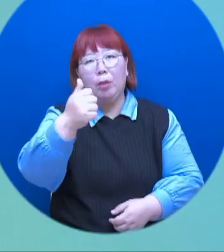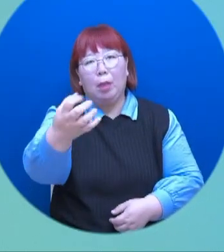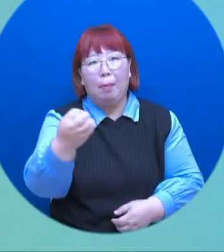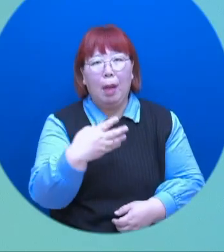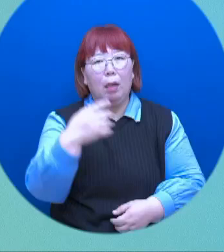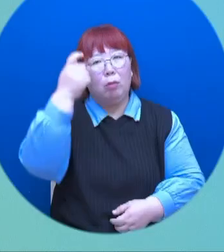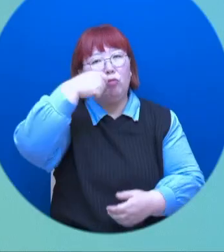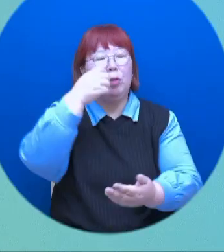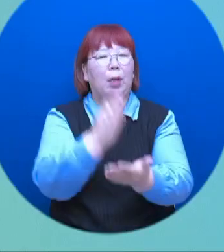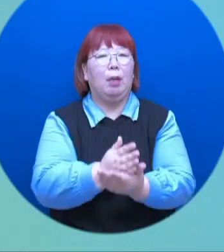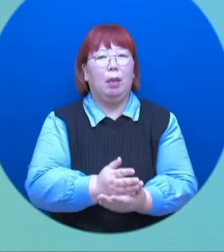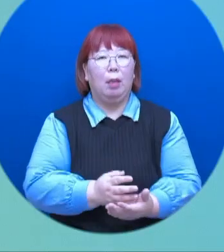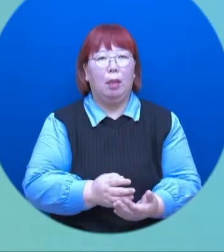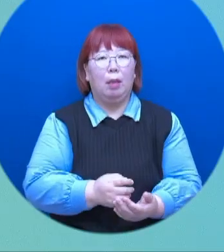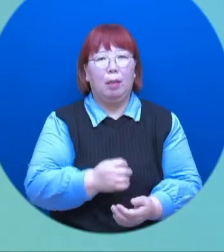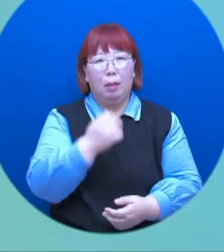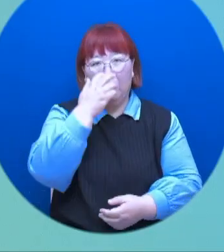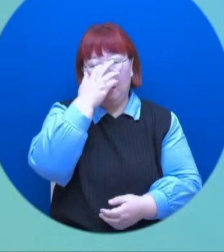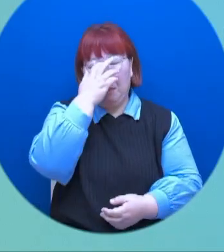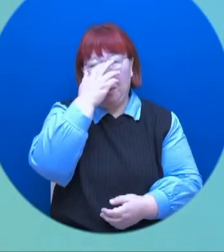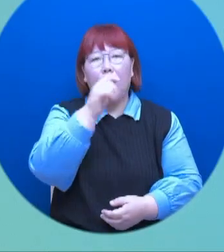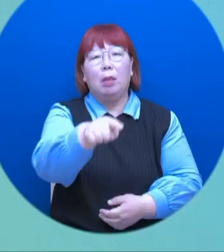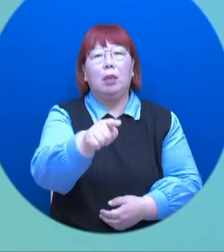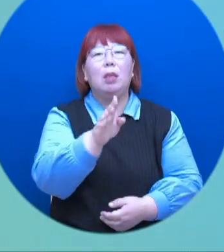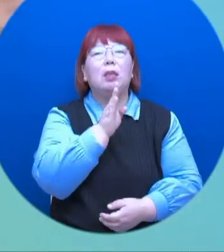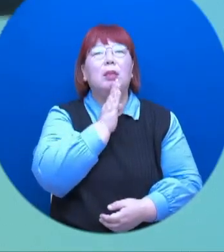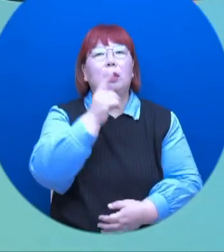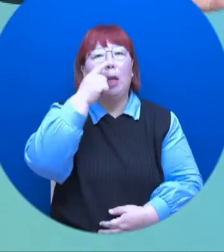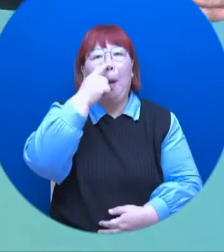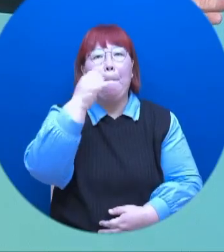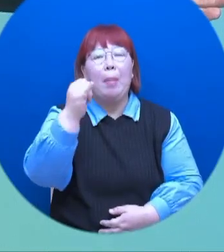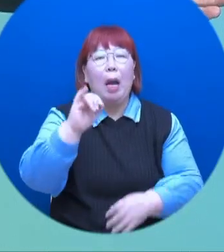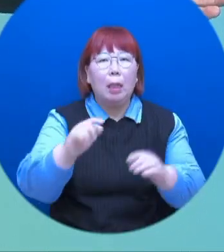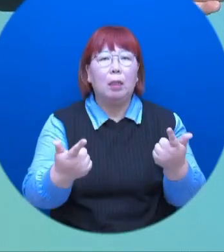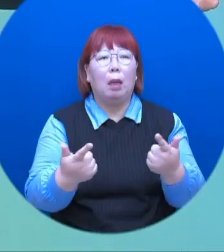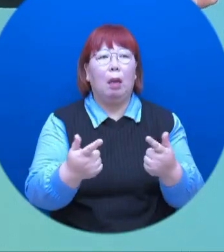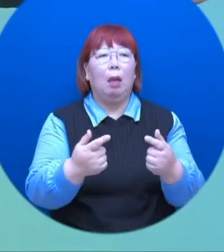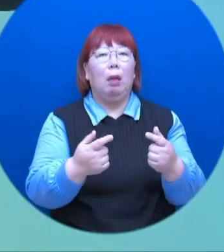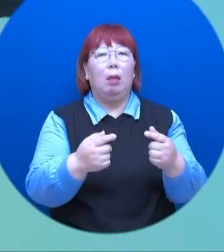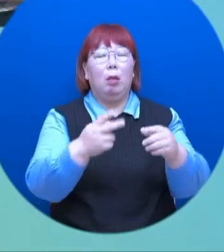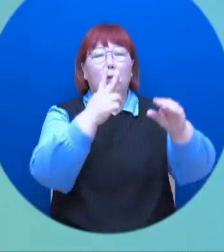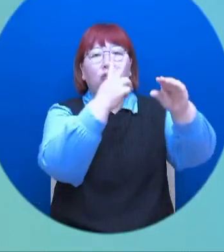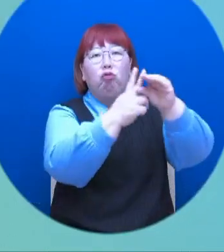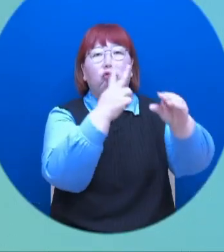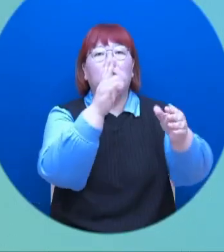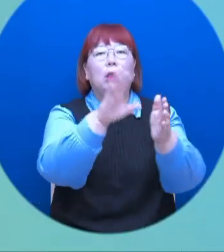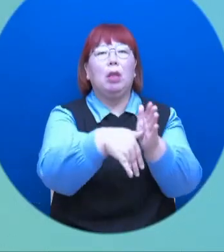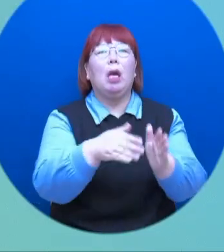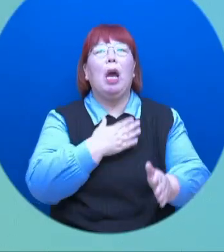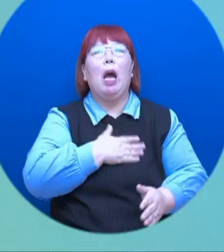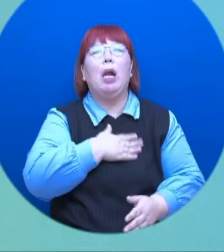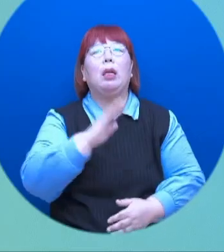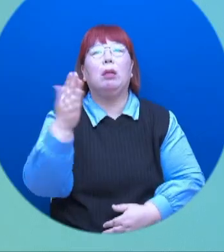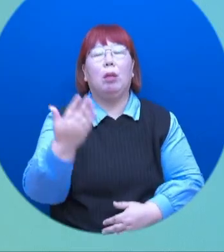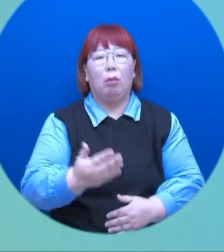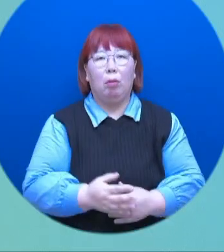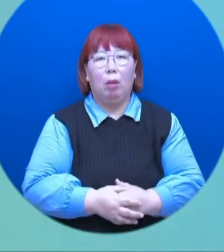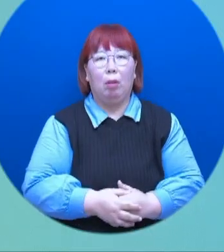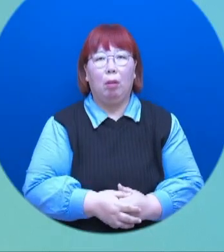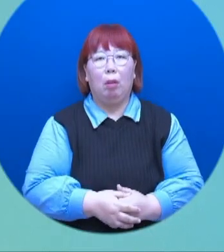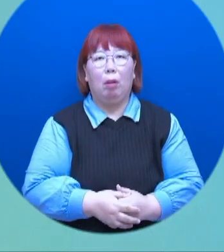마라. 내 친엄마 아니다. 그때 그 얘기하는 거예요. 출생의 비밀이 밝혀진 거죠.